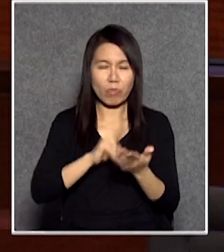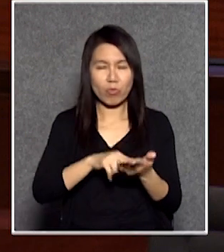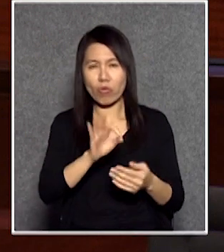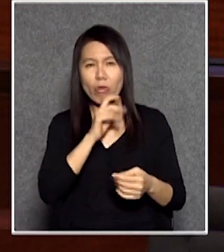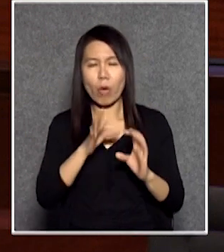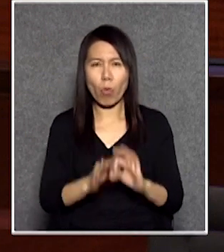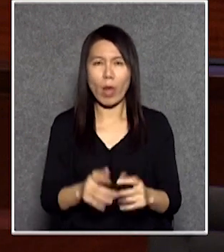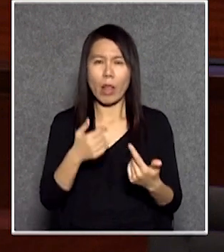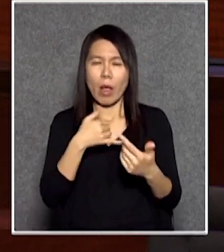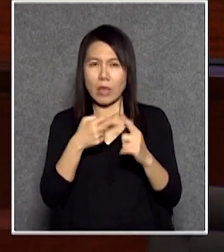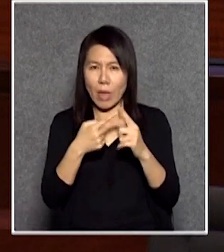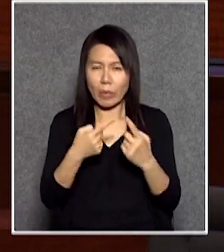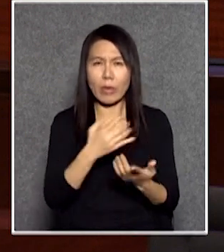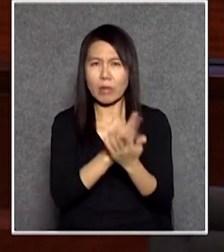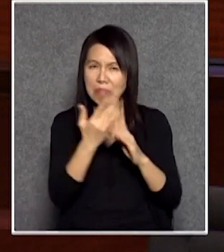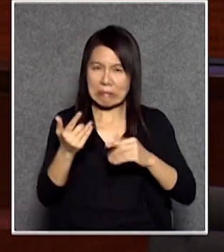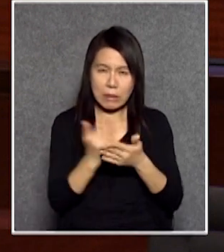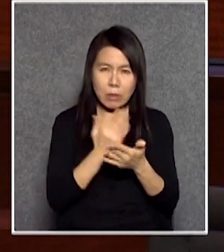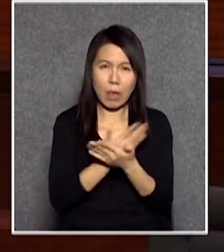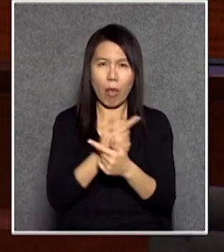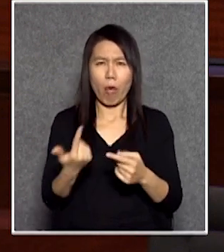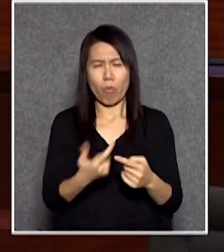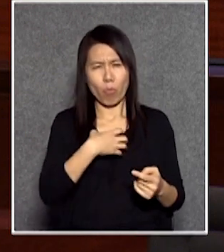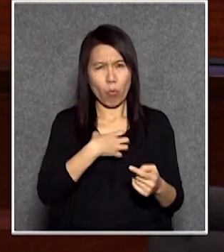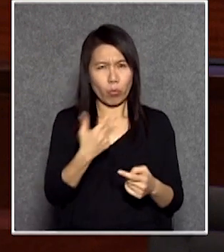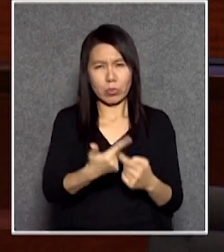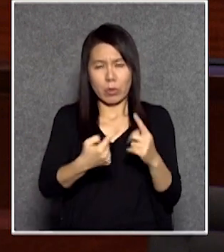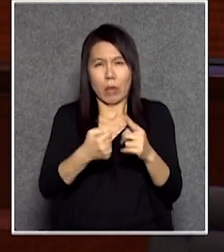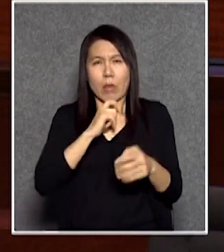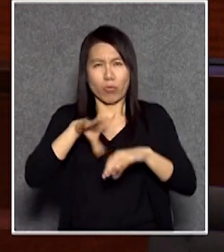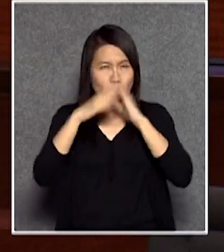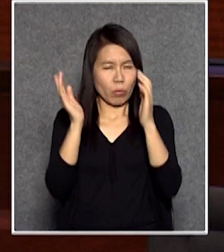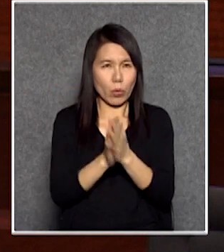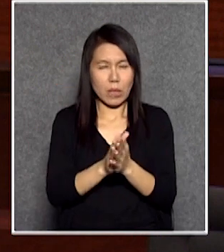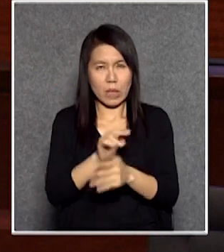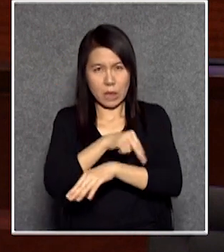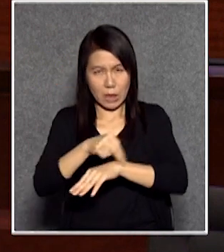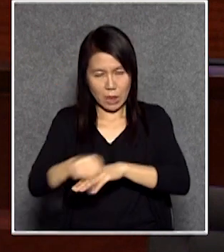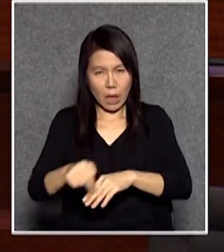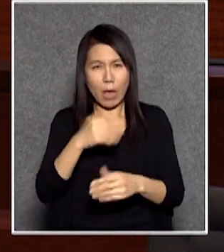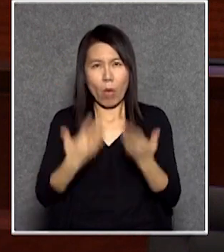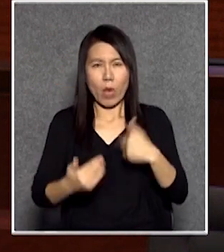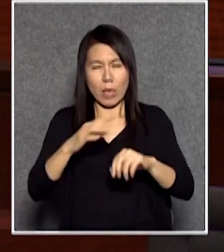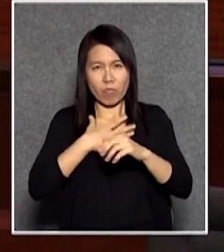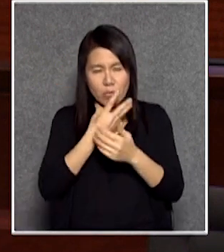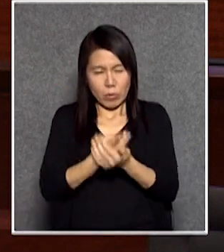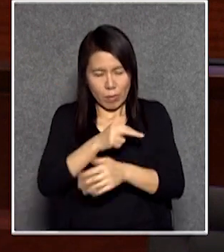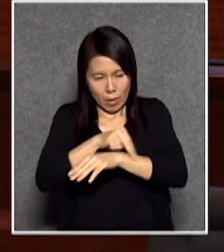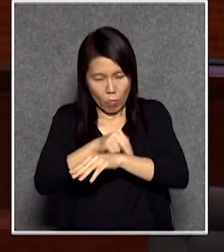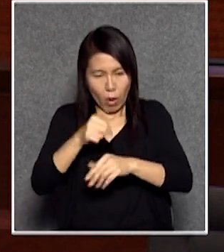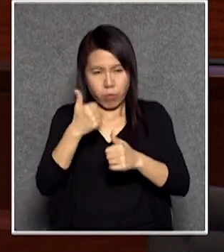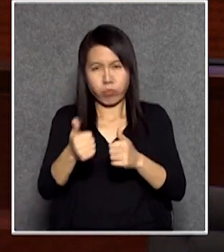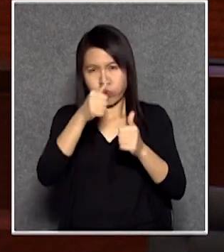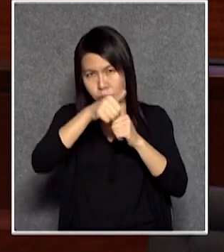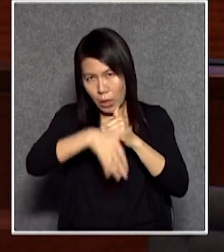的實驗，而認為大眾可以完全在精心設計和周密策劃好的制度框